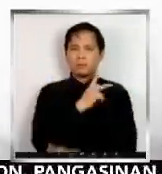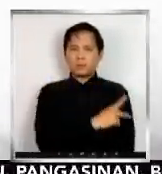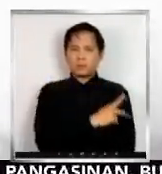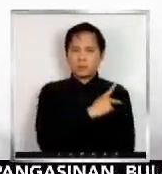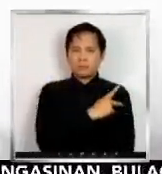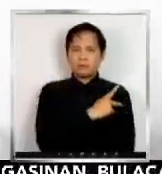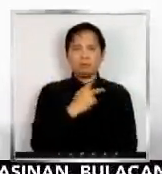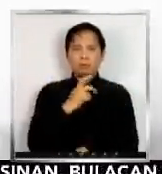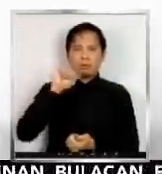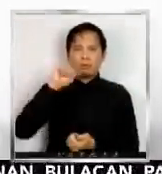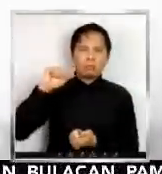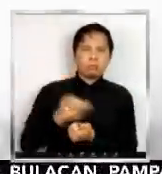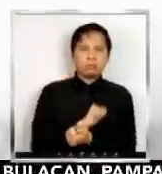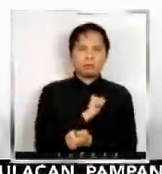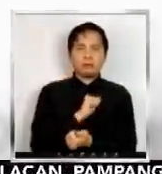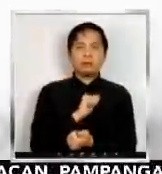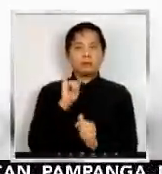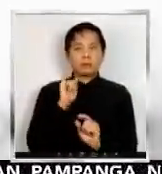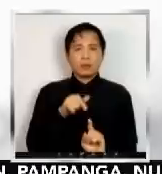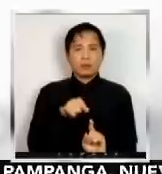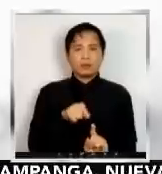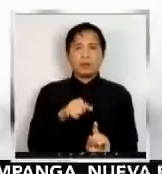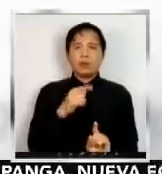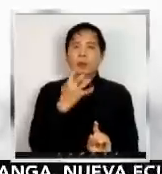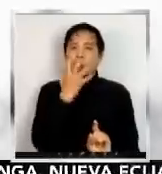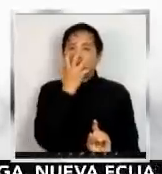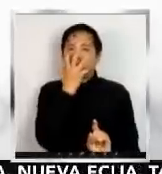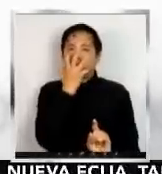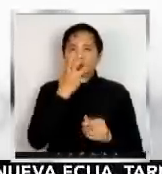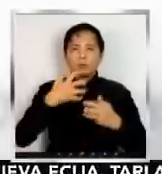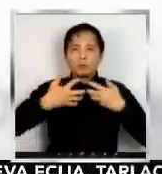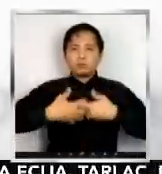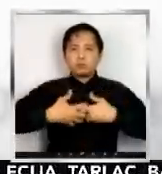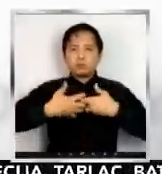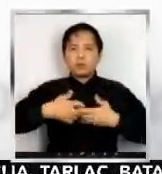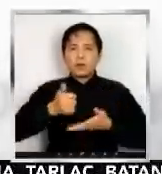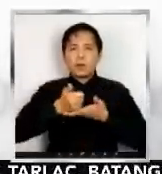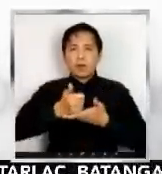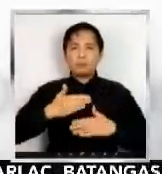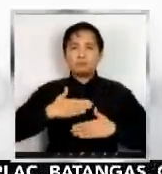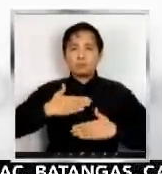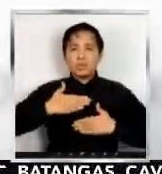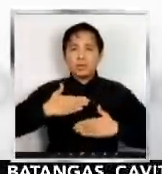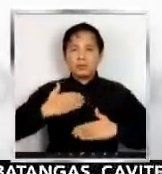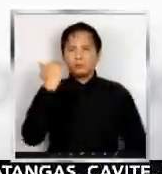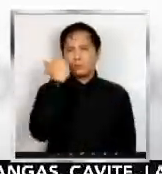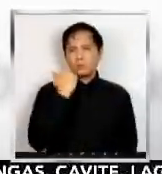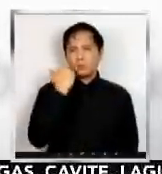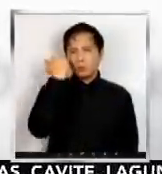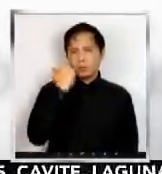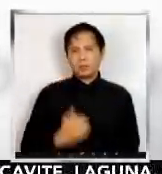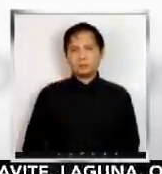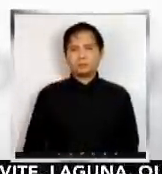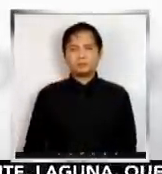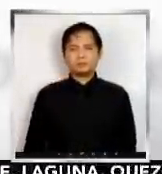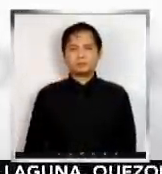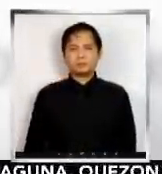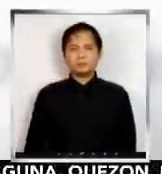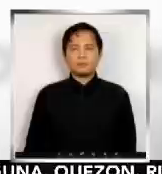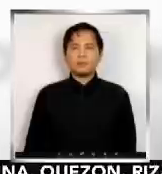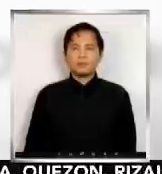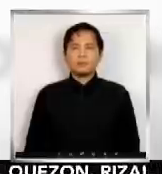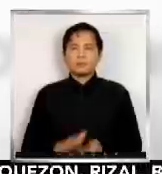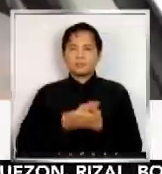cannula at mechanical ventilator na tumutulong sa paghinga ng mga pasyente. Mabuti na lang daw, nagtutulungan ang iba't